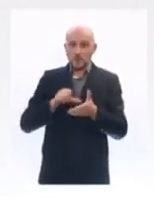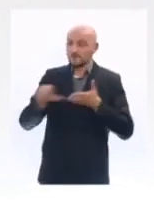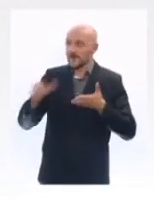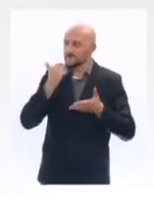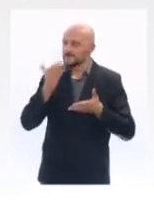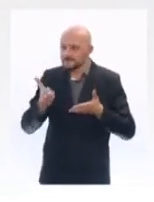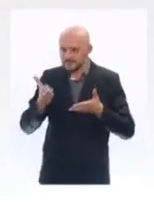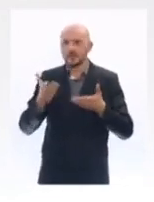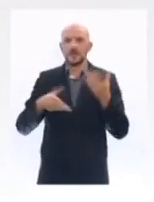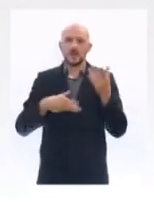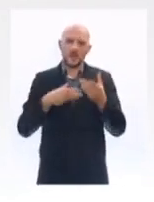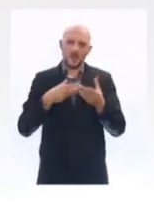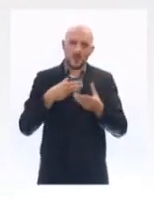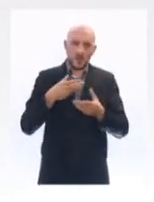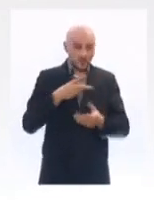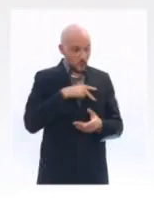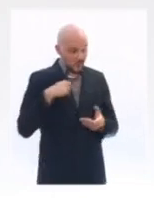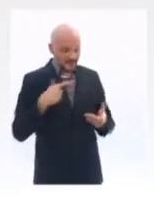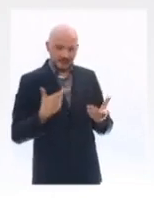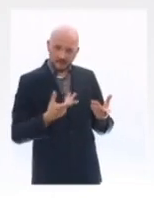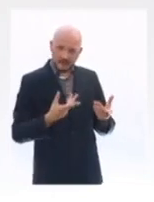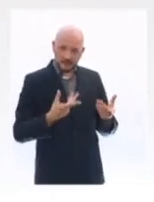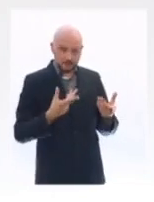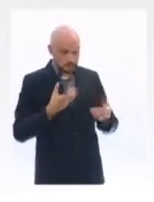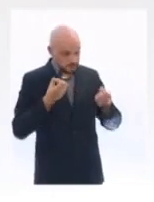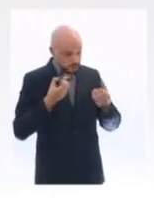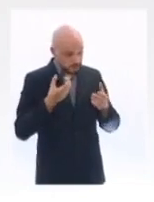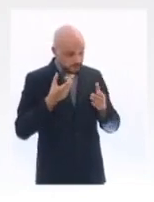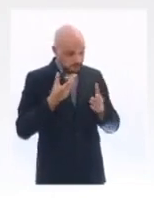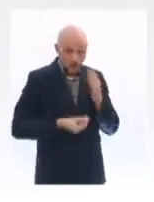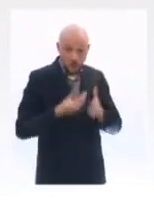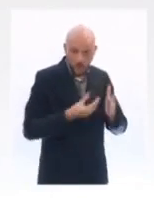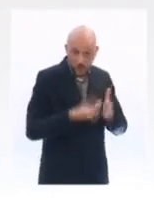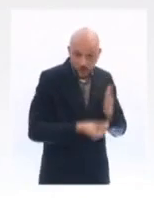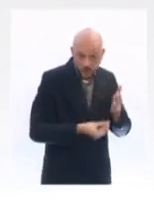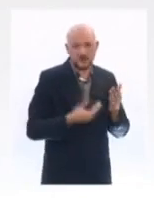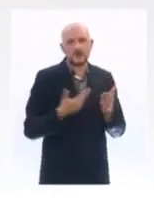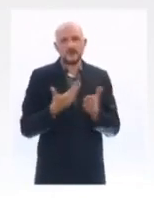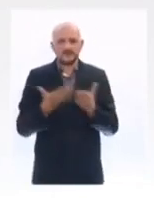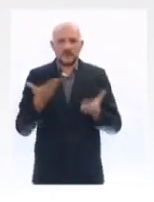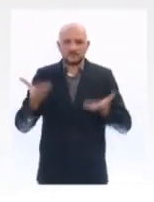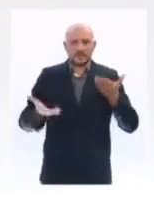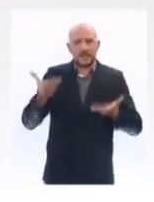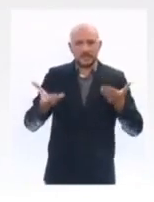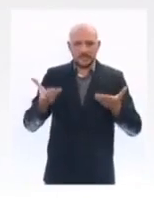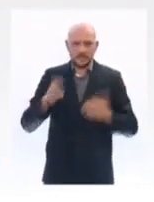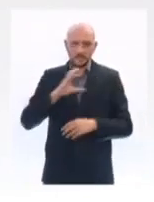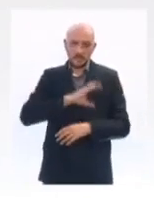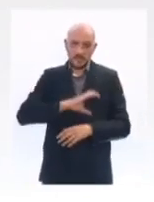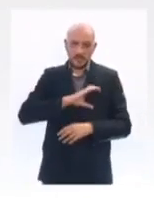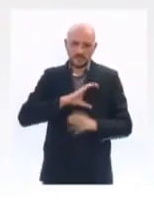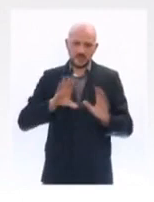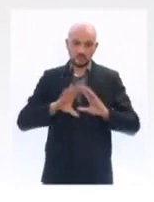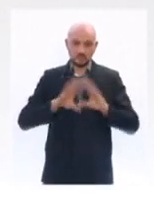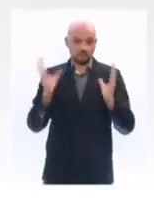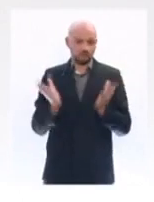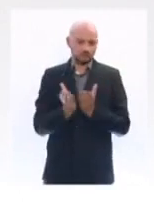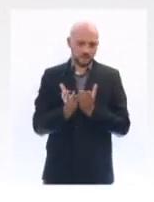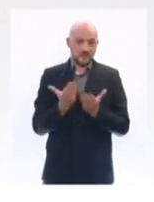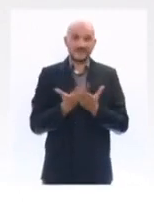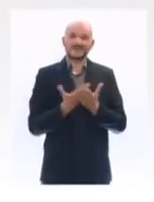pour ce crédit d'impôt à environ 1 milliard d'euros au total. Enfin, nous voulons, toujours dans l'objectif de